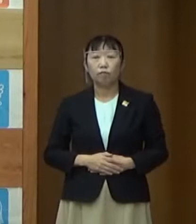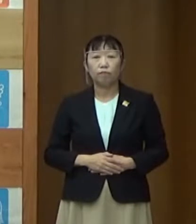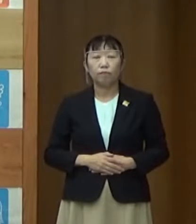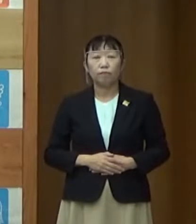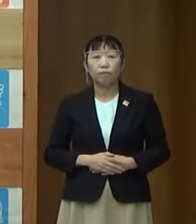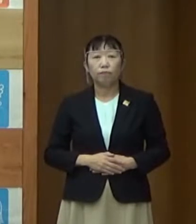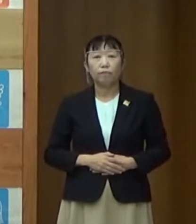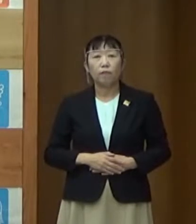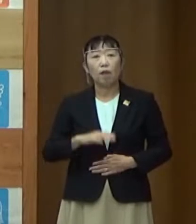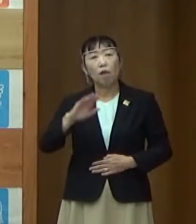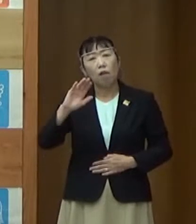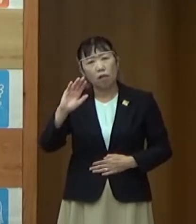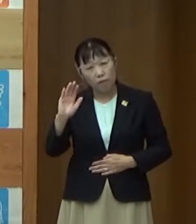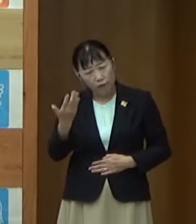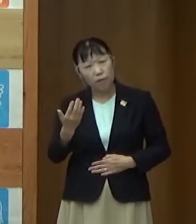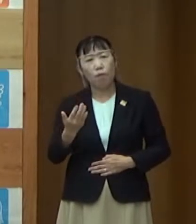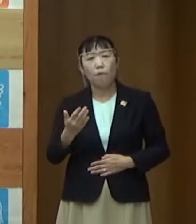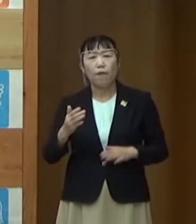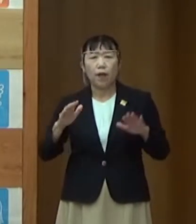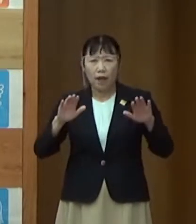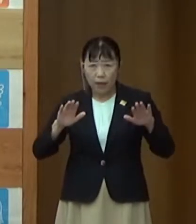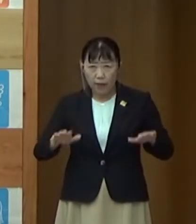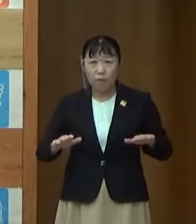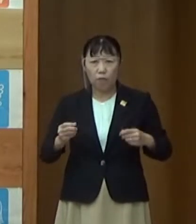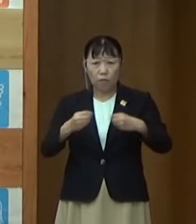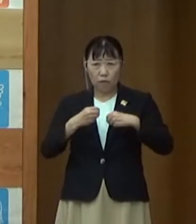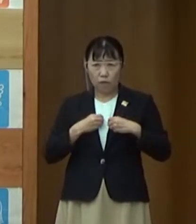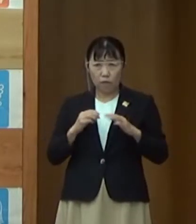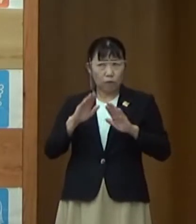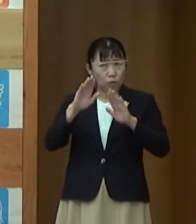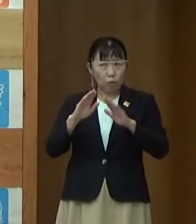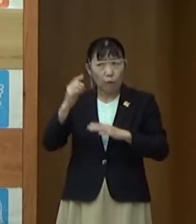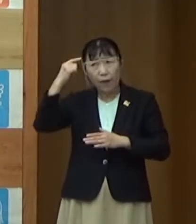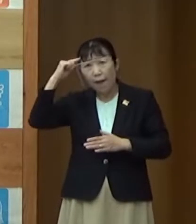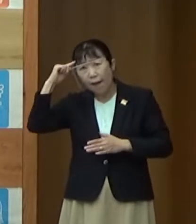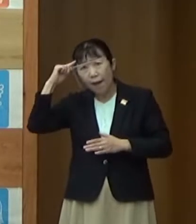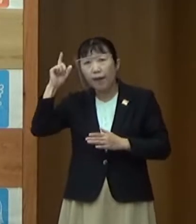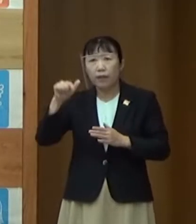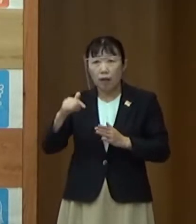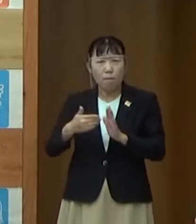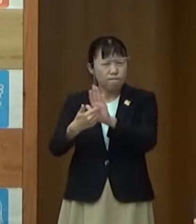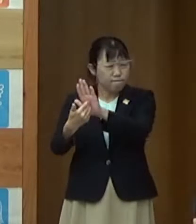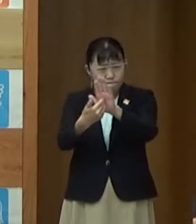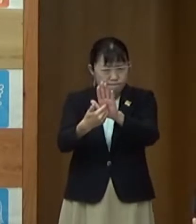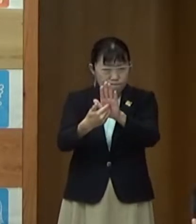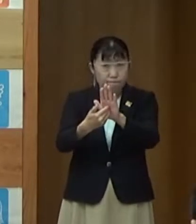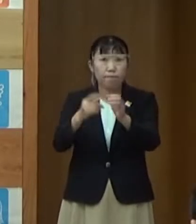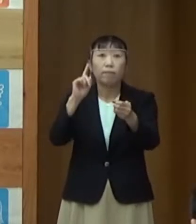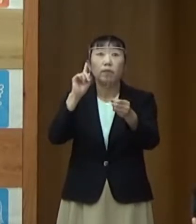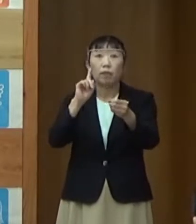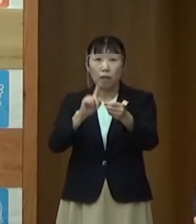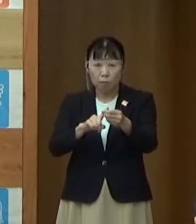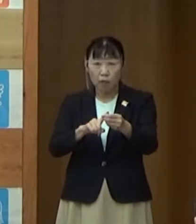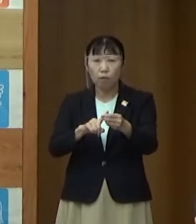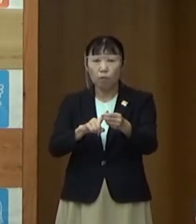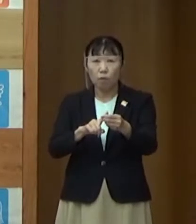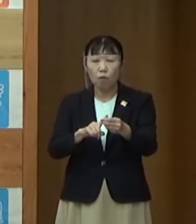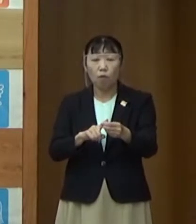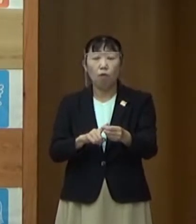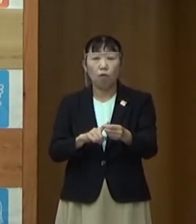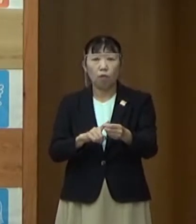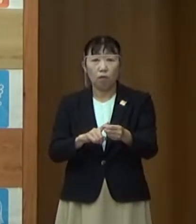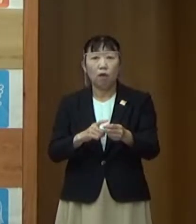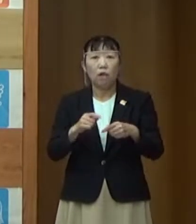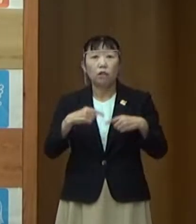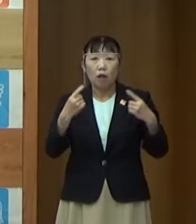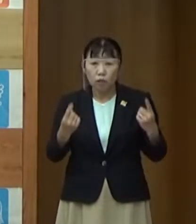ありますが、まあ、しかし今の感染状況、これ以上の感染拡大、まあ、これを防ぐためにもですね、普段会わ